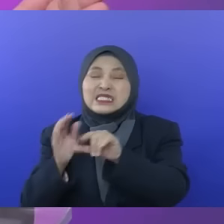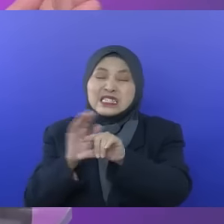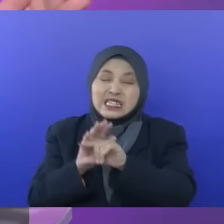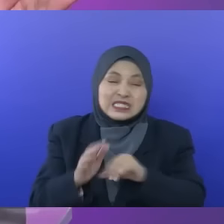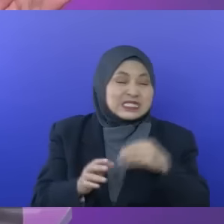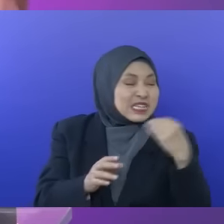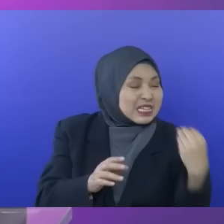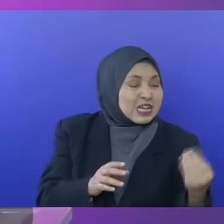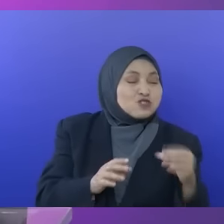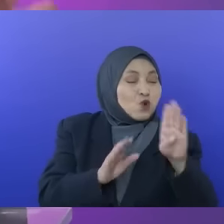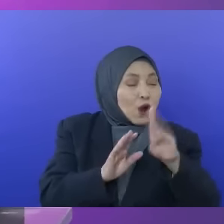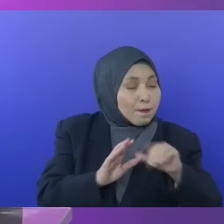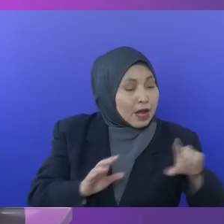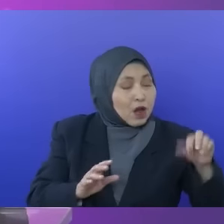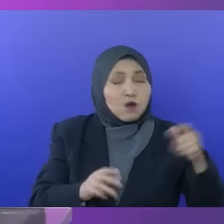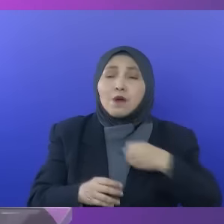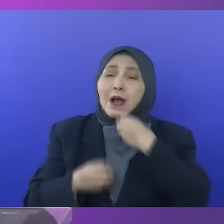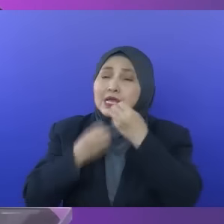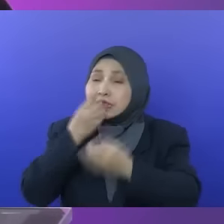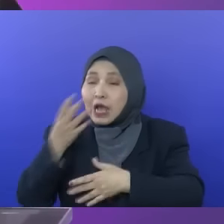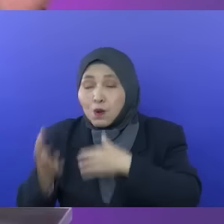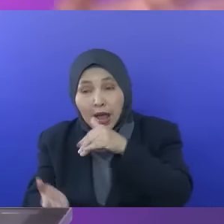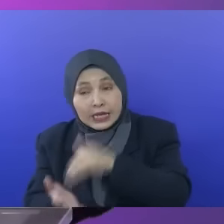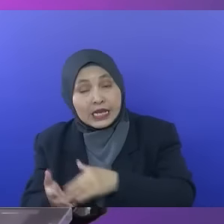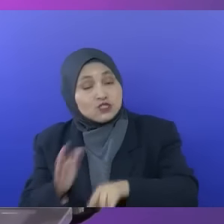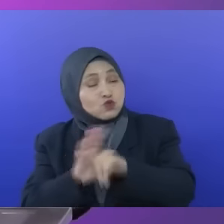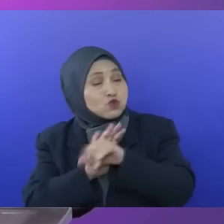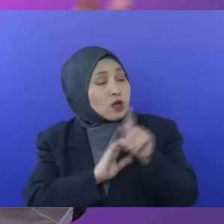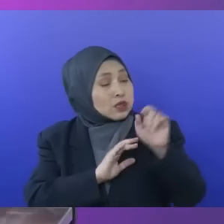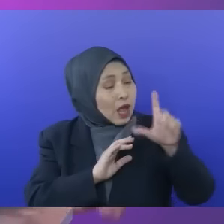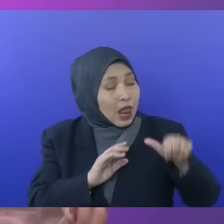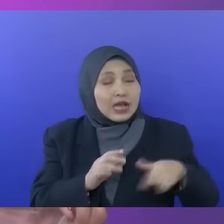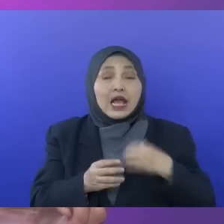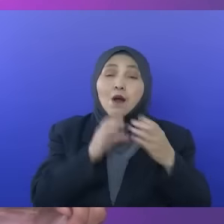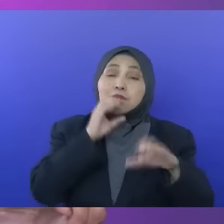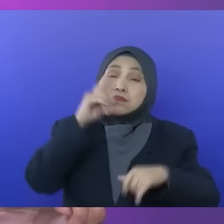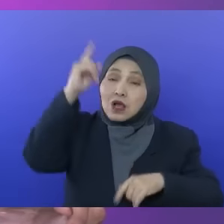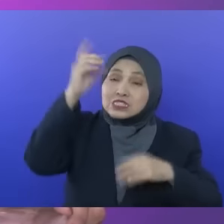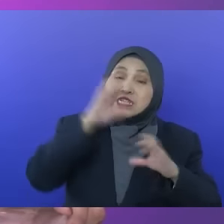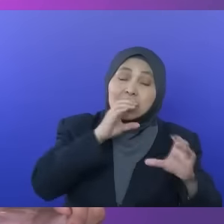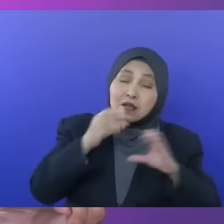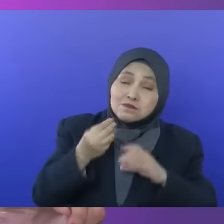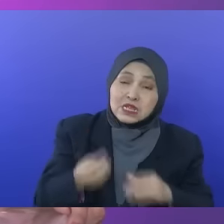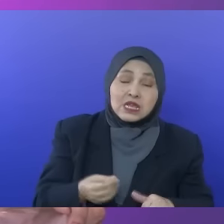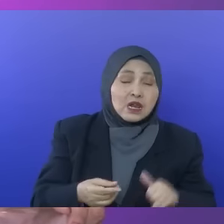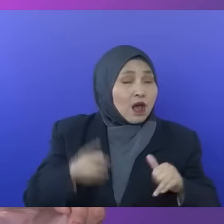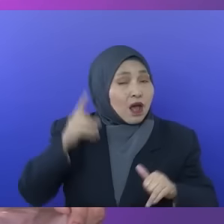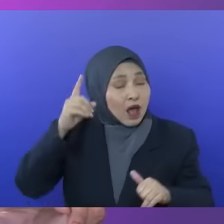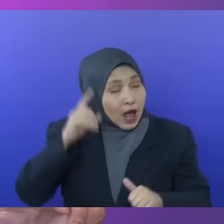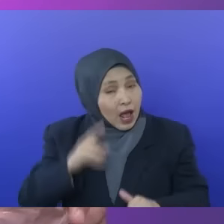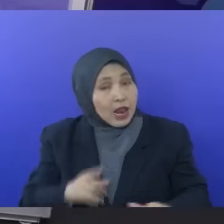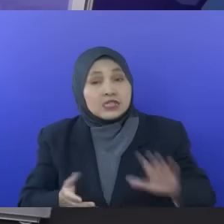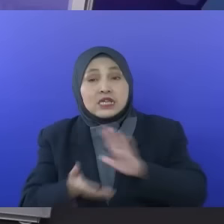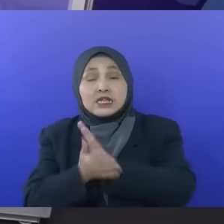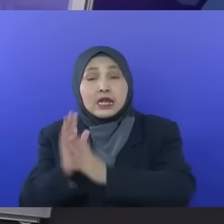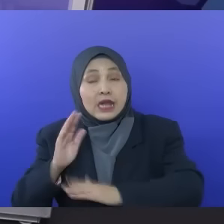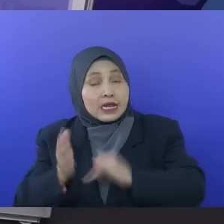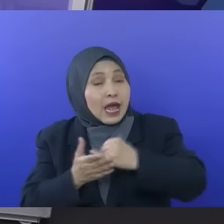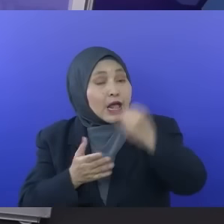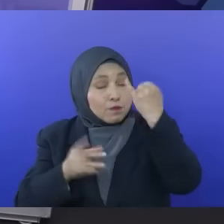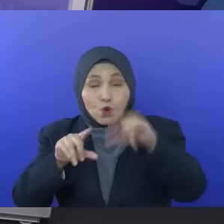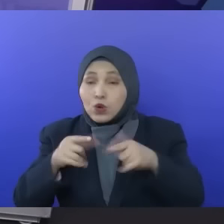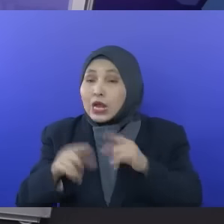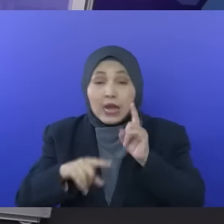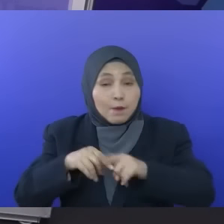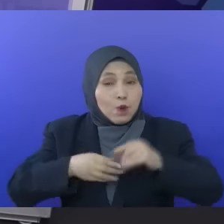177 surah al-baqarah Allah cakap lagi dalam surah Attala Allah saya kasih sedikit karena ini Allah ini kan alam al-qur'an saja jadi Cikgu mengajari